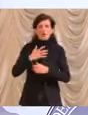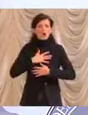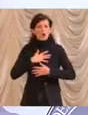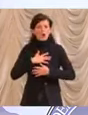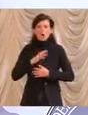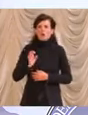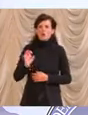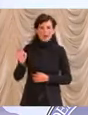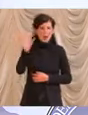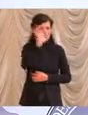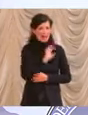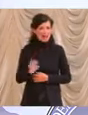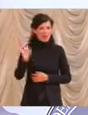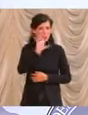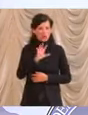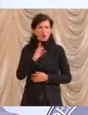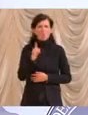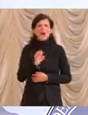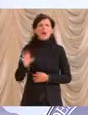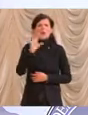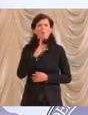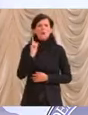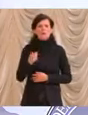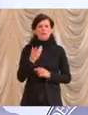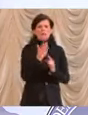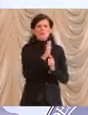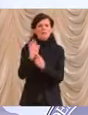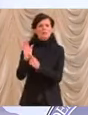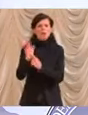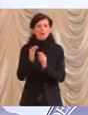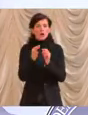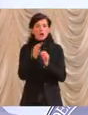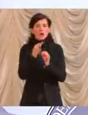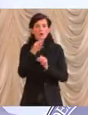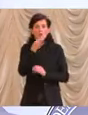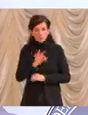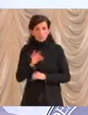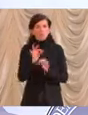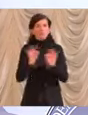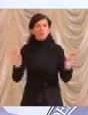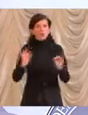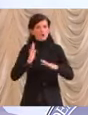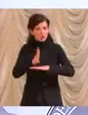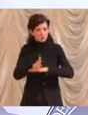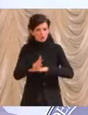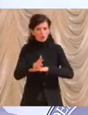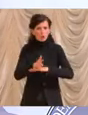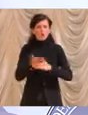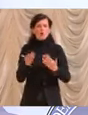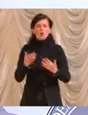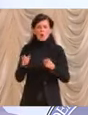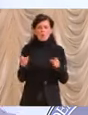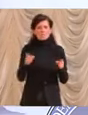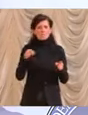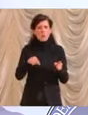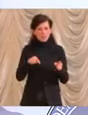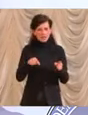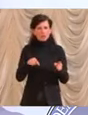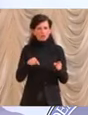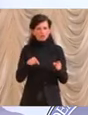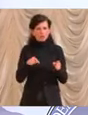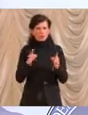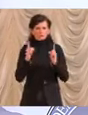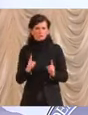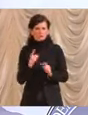è all'altezza di questa chiamata della storia. Nessuno aveva, la storia non avverte quando arriva,